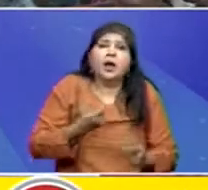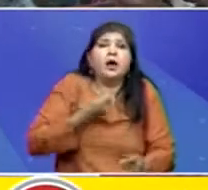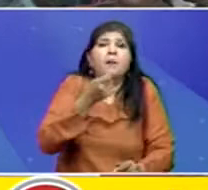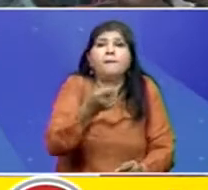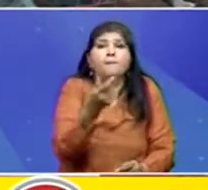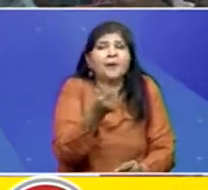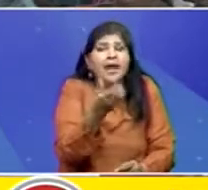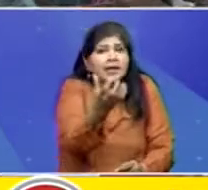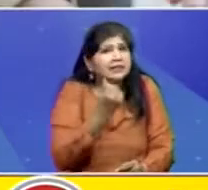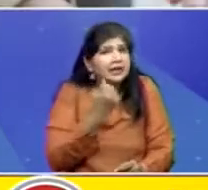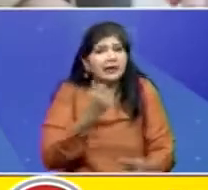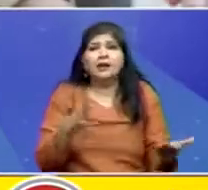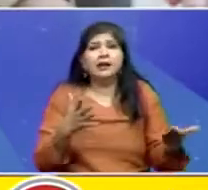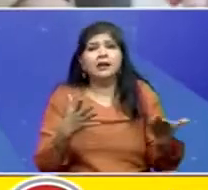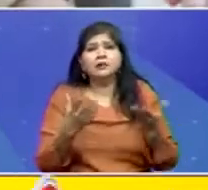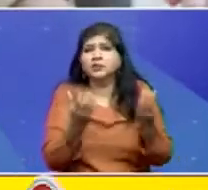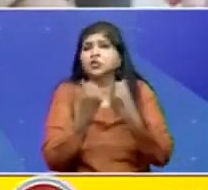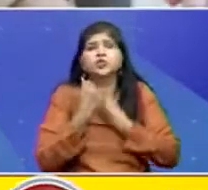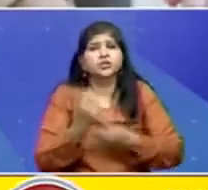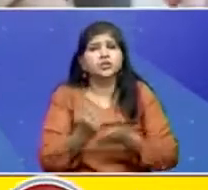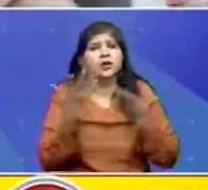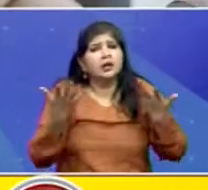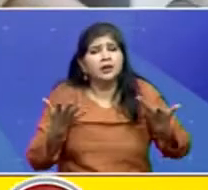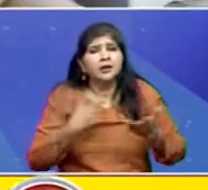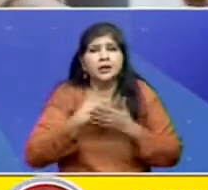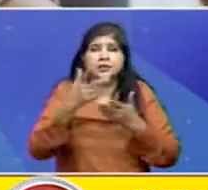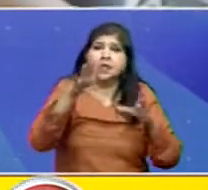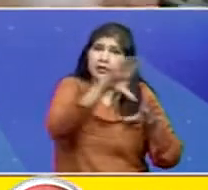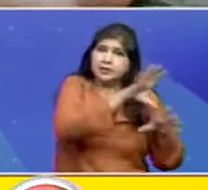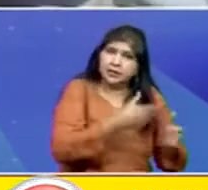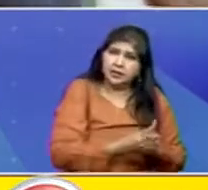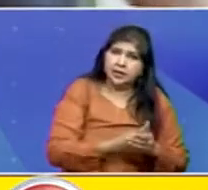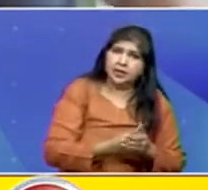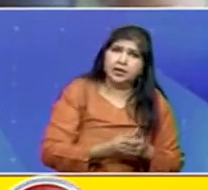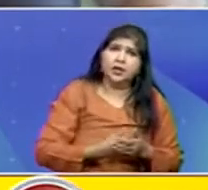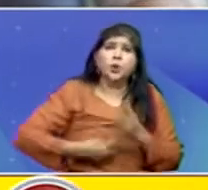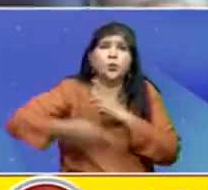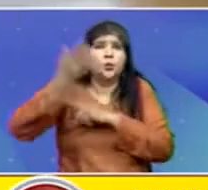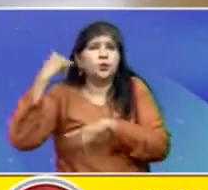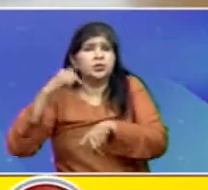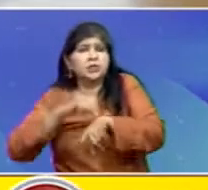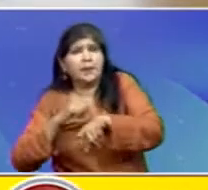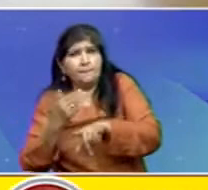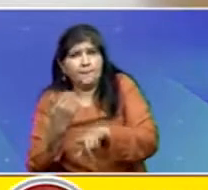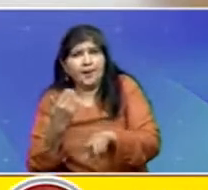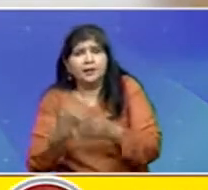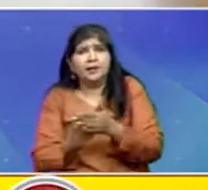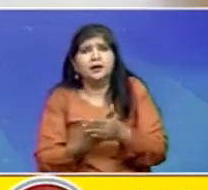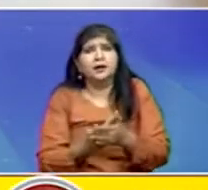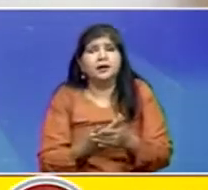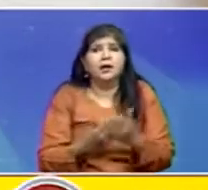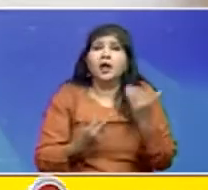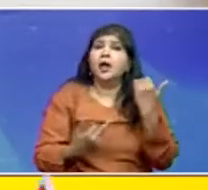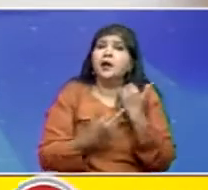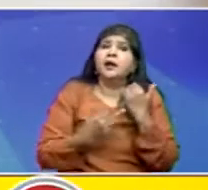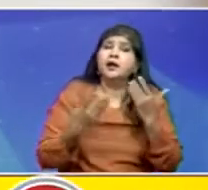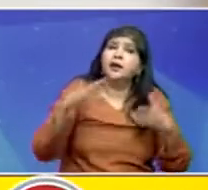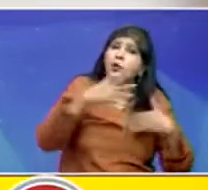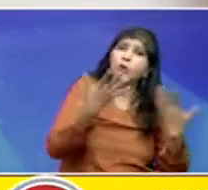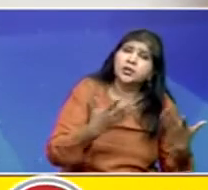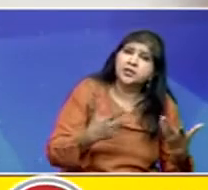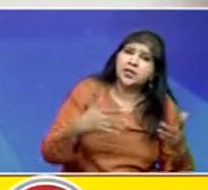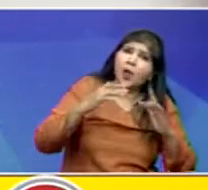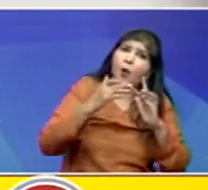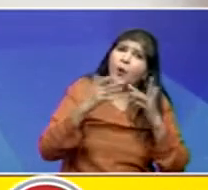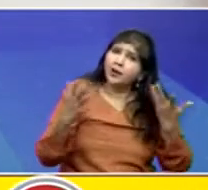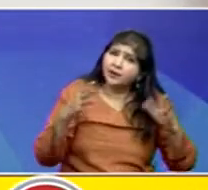निकालने की जरूरती नहीं पड़ी जिन जगहों पर कुछ साल पहले तक इंटरनेट की अच्छी सुविधा भी नहीं थी